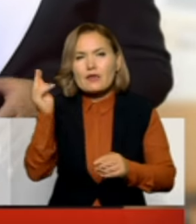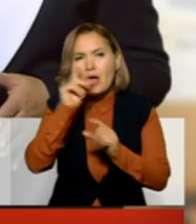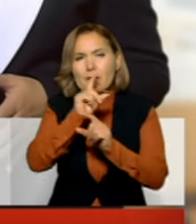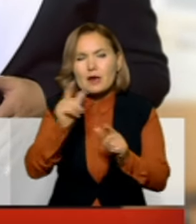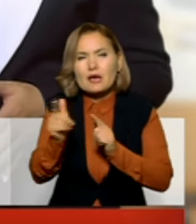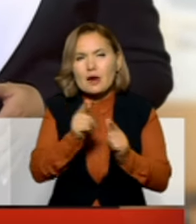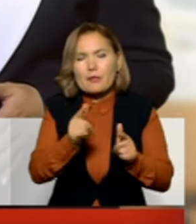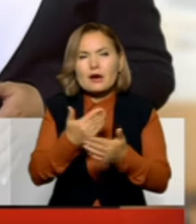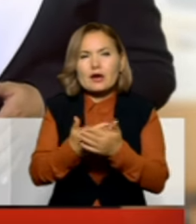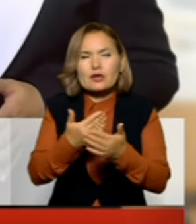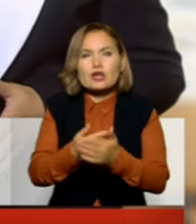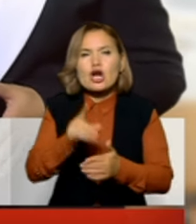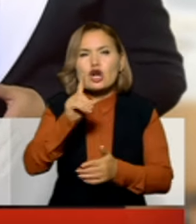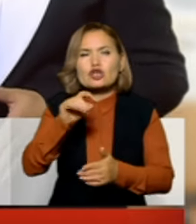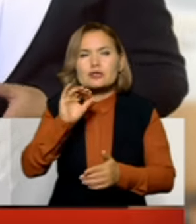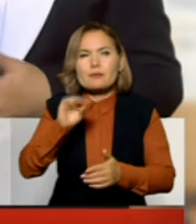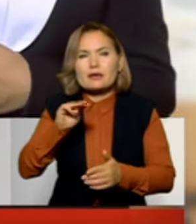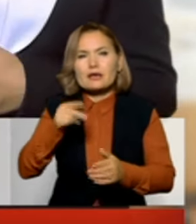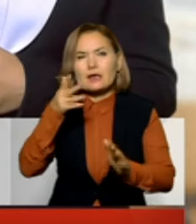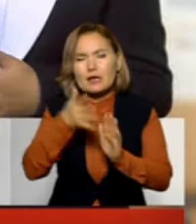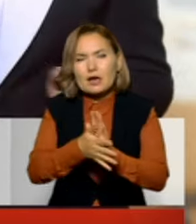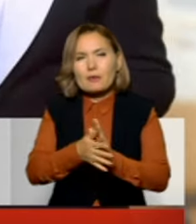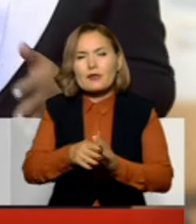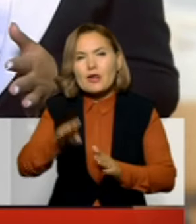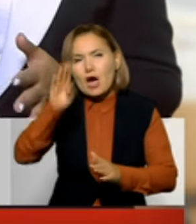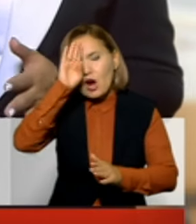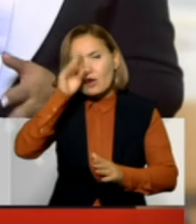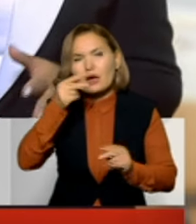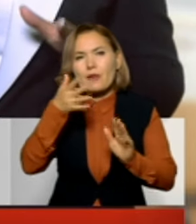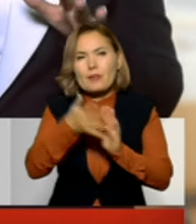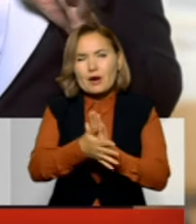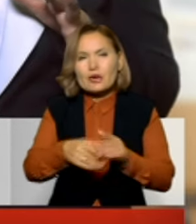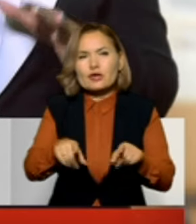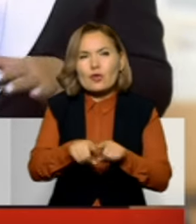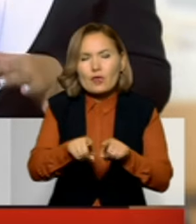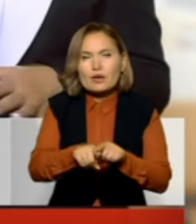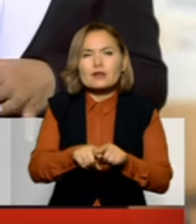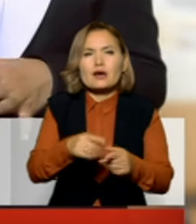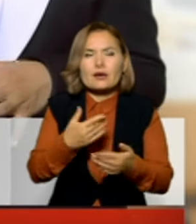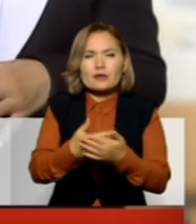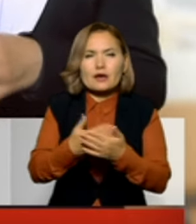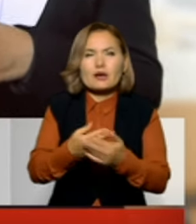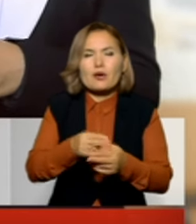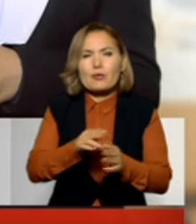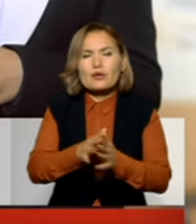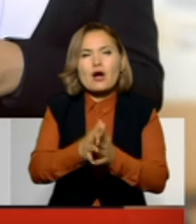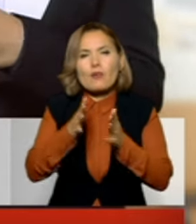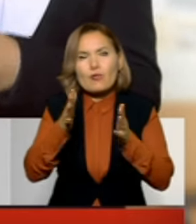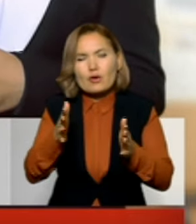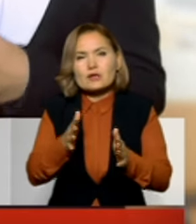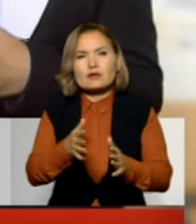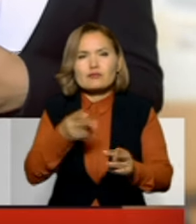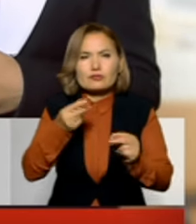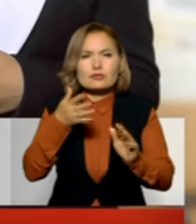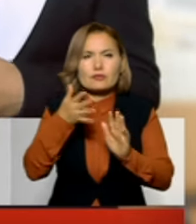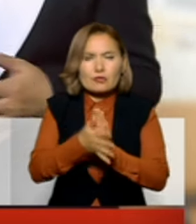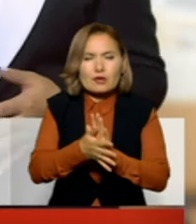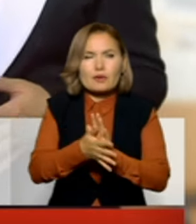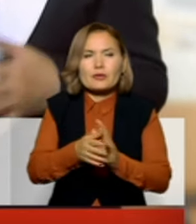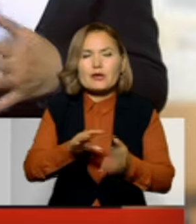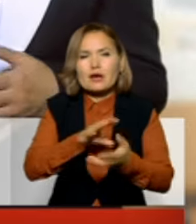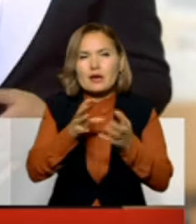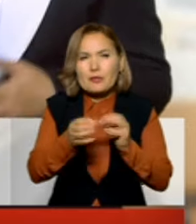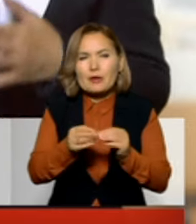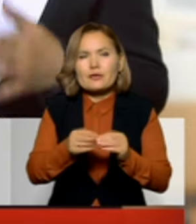үшін кемінде 100 мың теңге керек. Ұл балаға жұмсалатын қаржы да осыған шамалас, тіпті одан көп болуы да мүмкін.